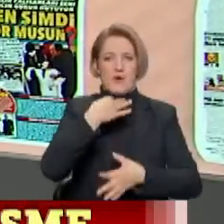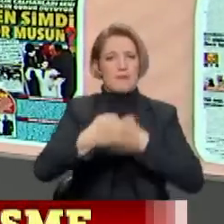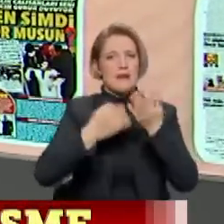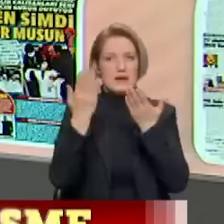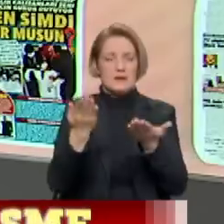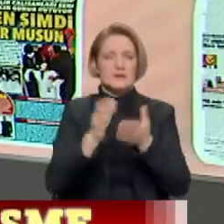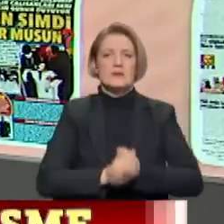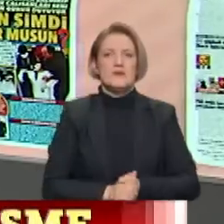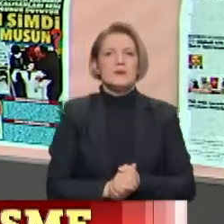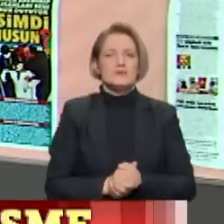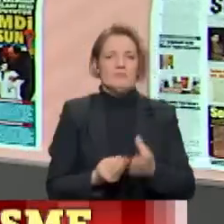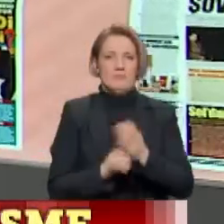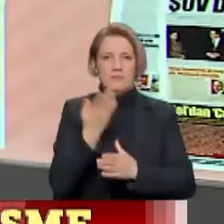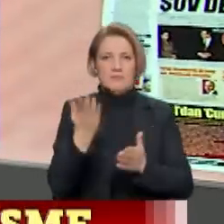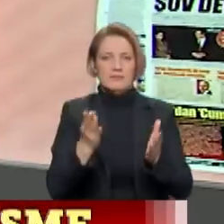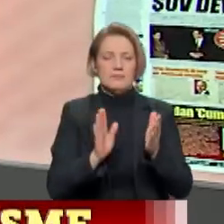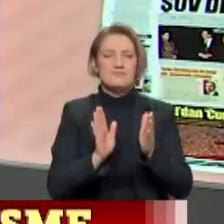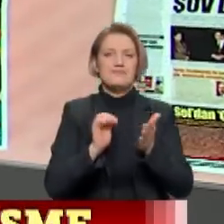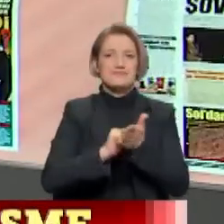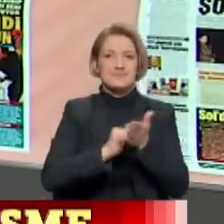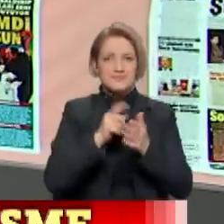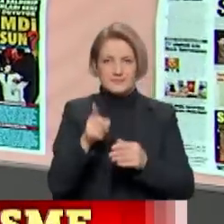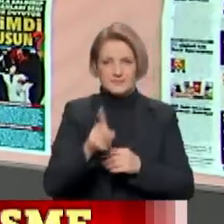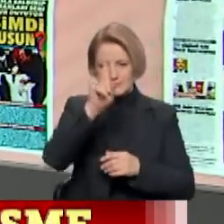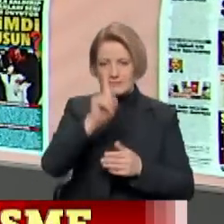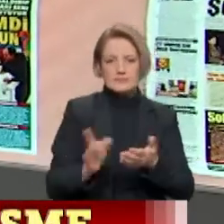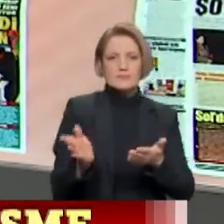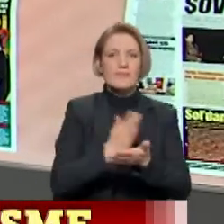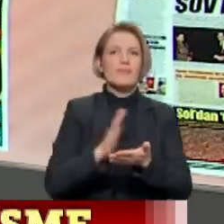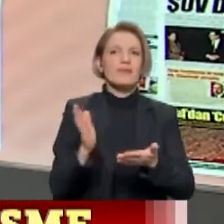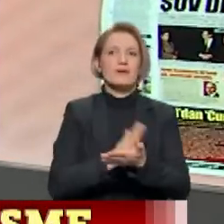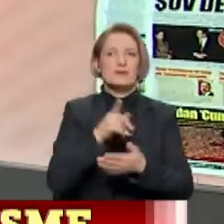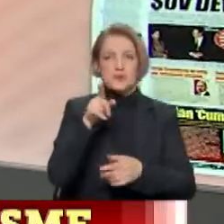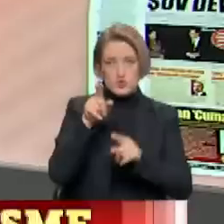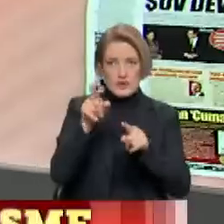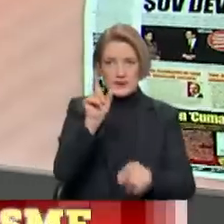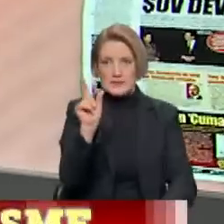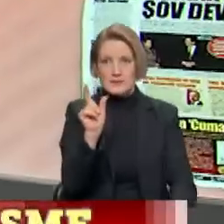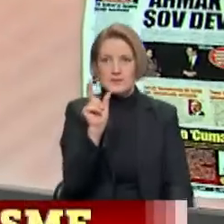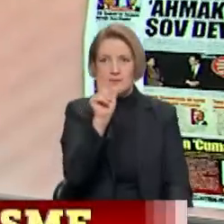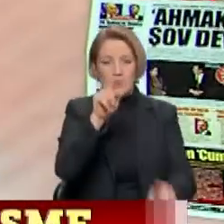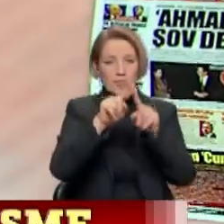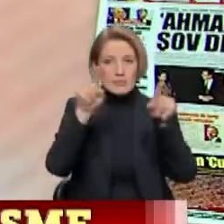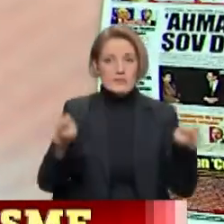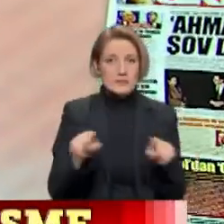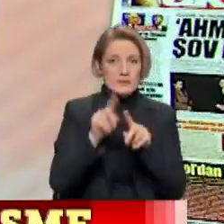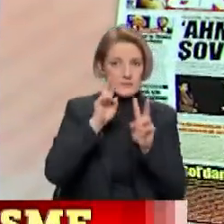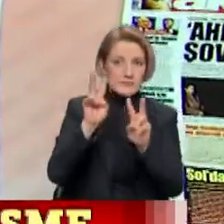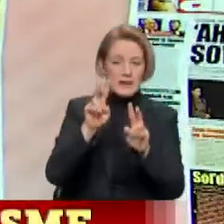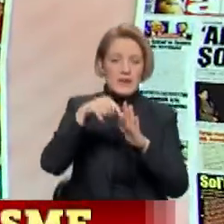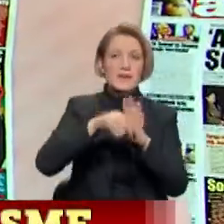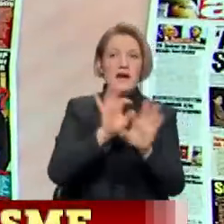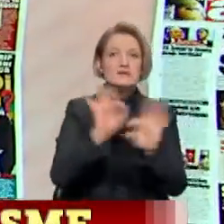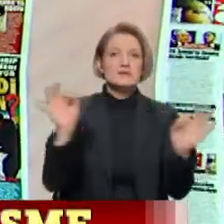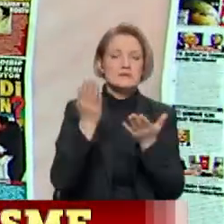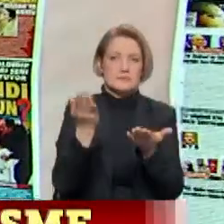haberler. Bakalım Sabah Gazetesi, Sabah Gazetesi'nin ilk sayfasında şurada şu kadar detaysız